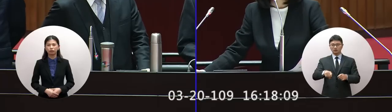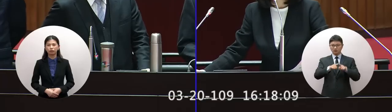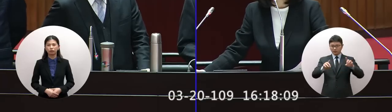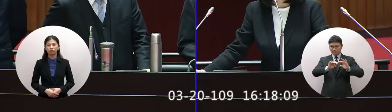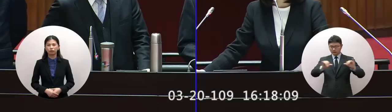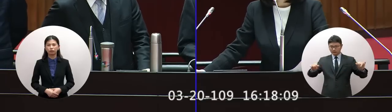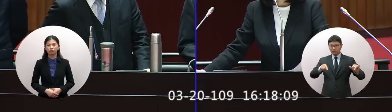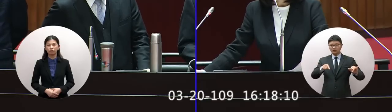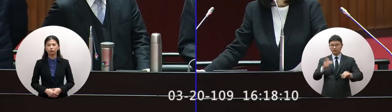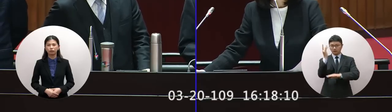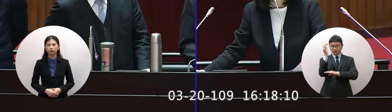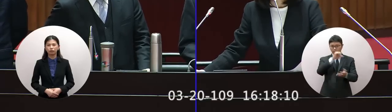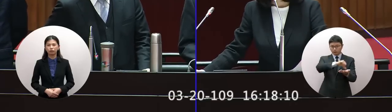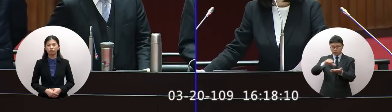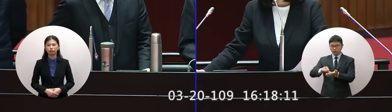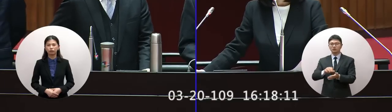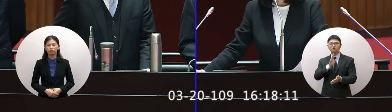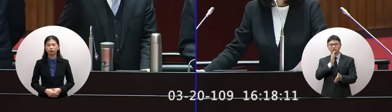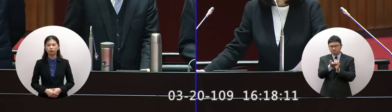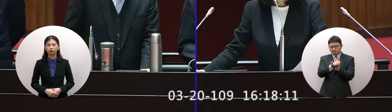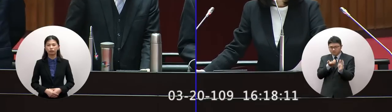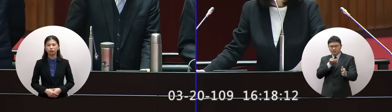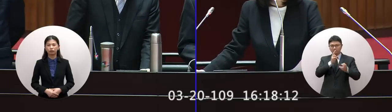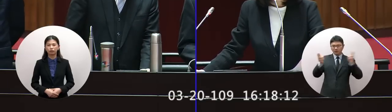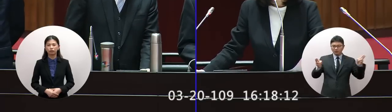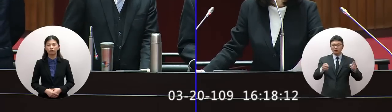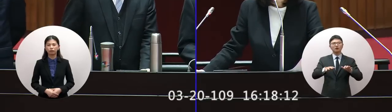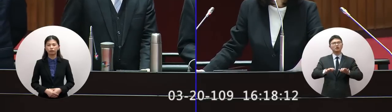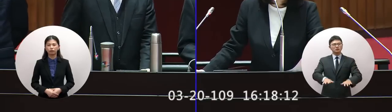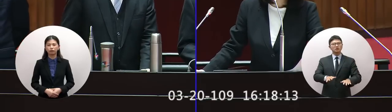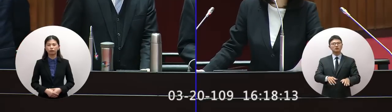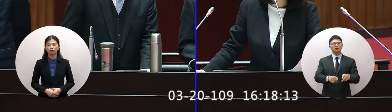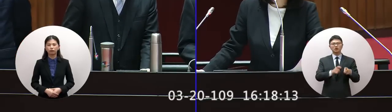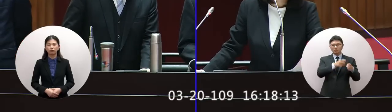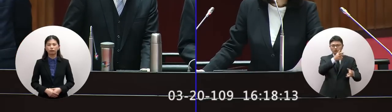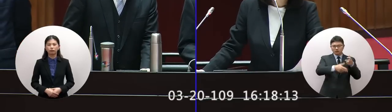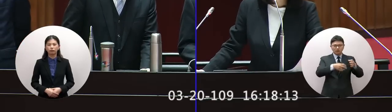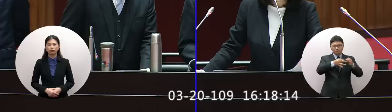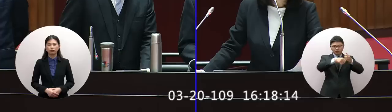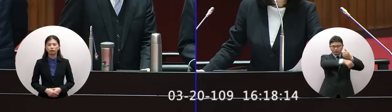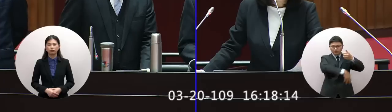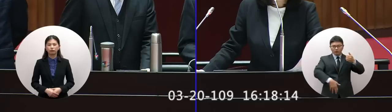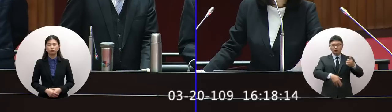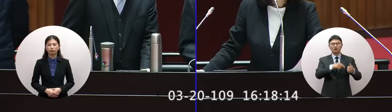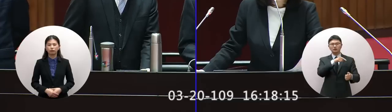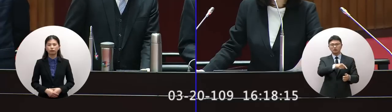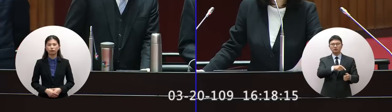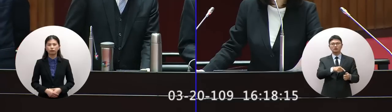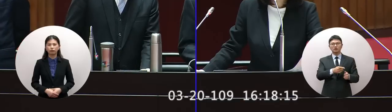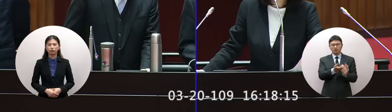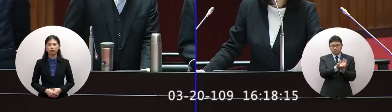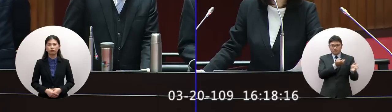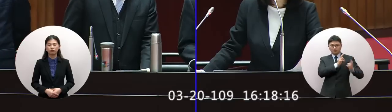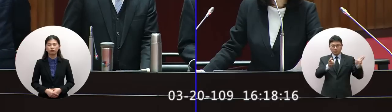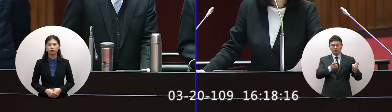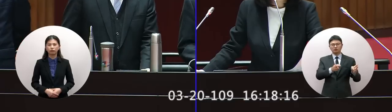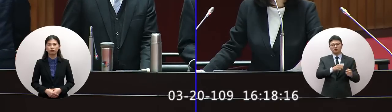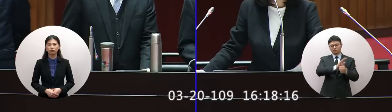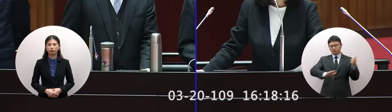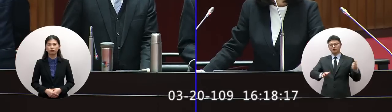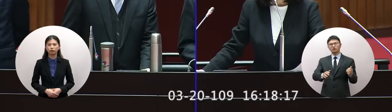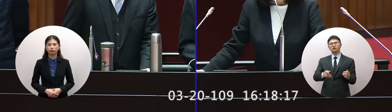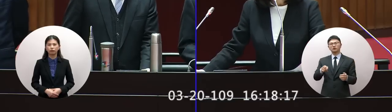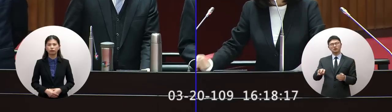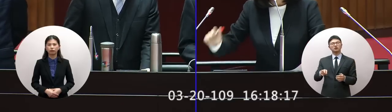的超前部署，现在产业政策的超前部署打败了我们的环境